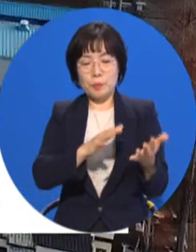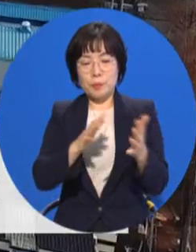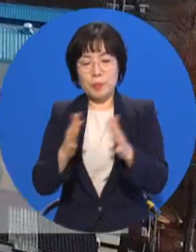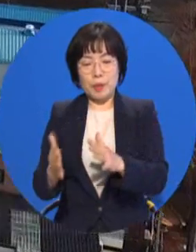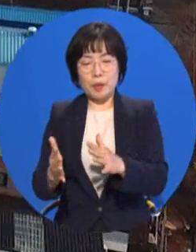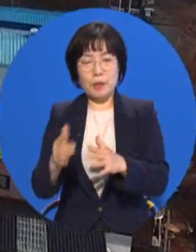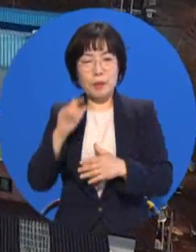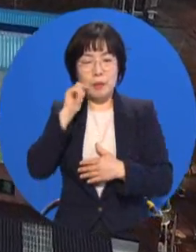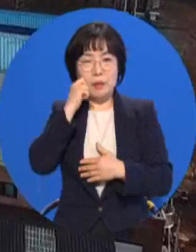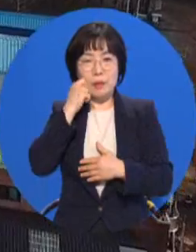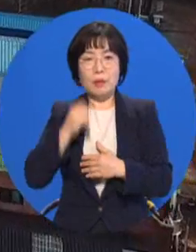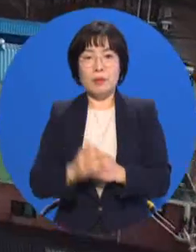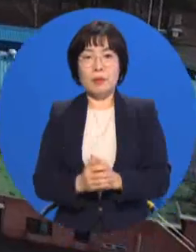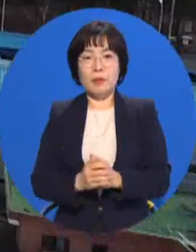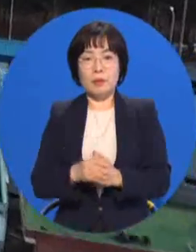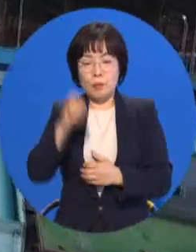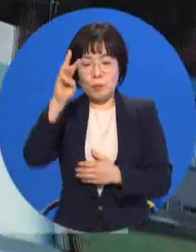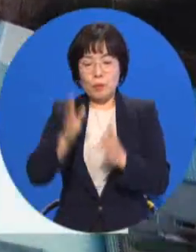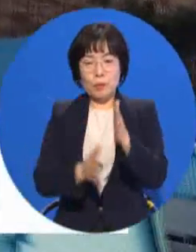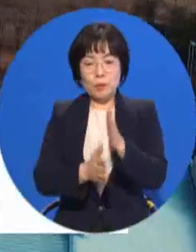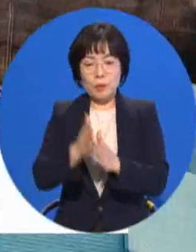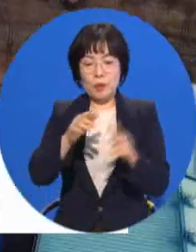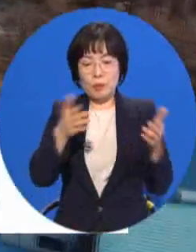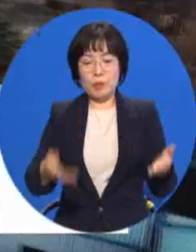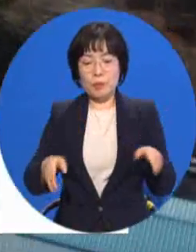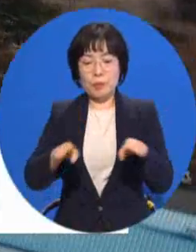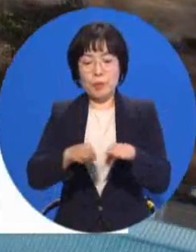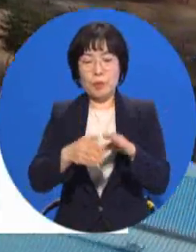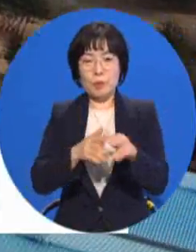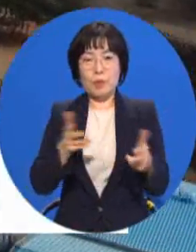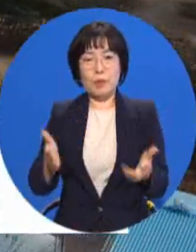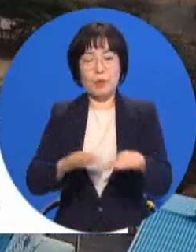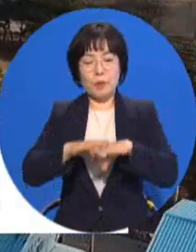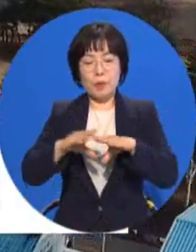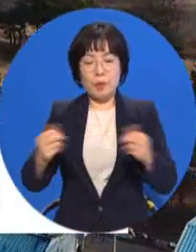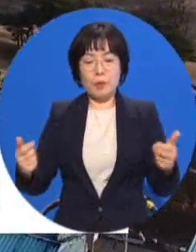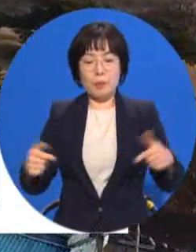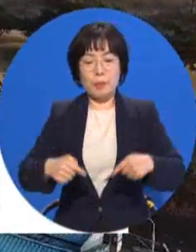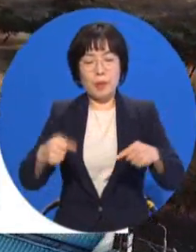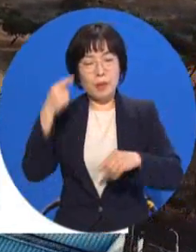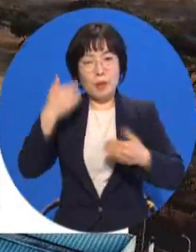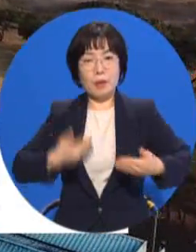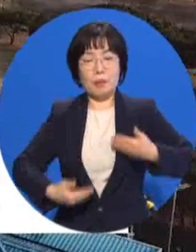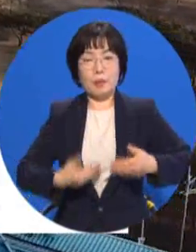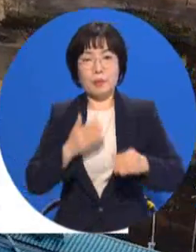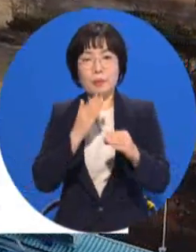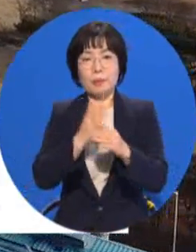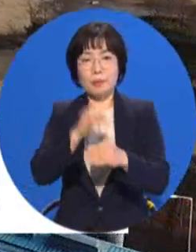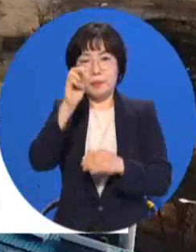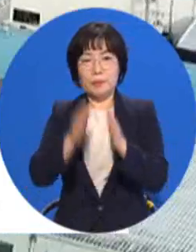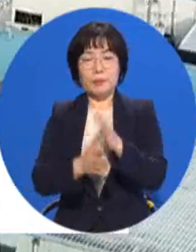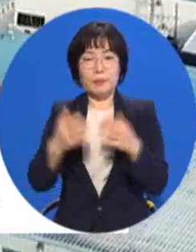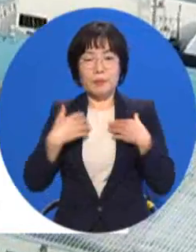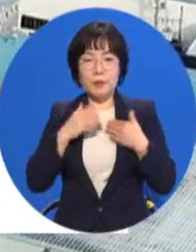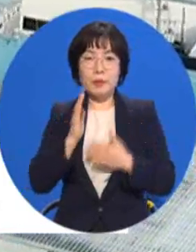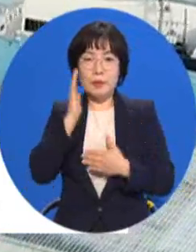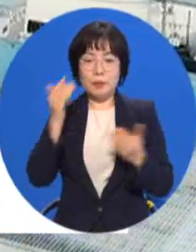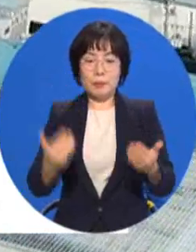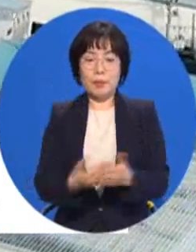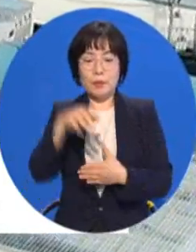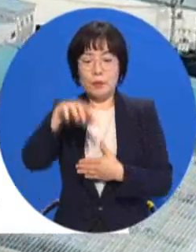불가피합니다. 광주시를 비롯한 유관기관들은 대책 마련에 들어갔습니다. 광주시는 그린카